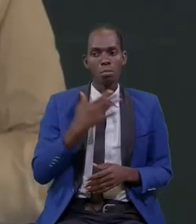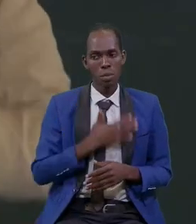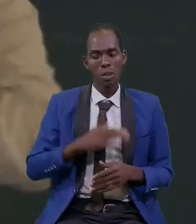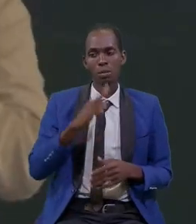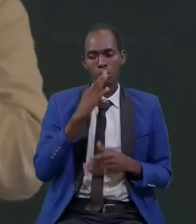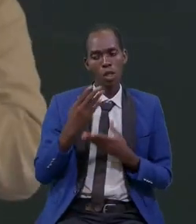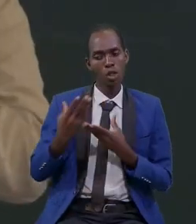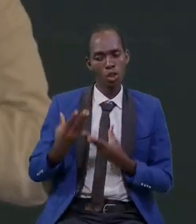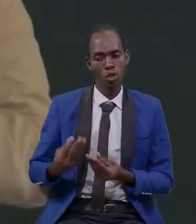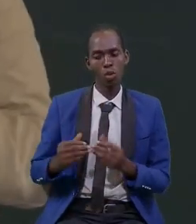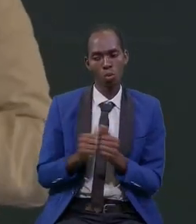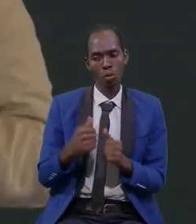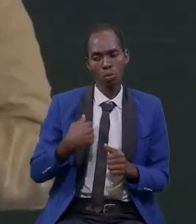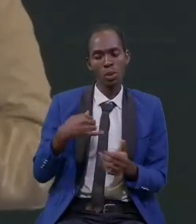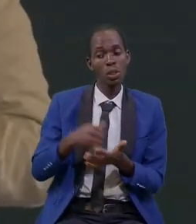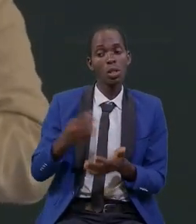moi. C'était Satan.